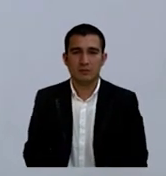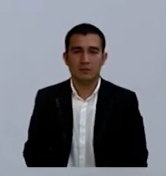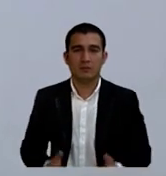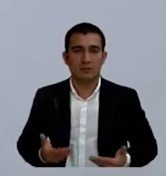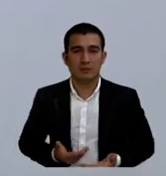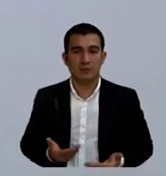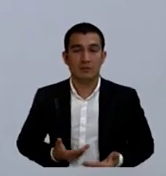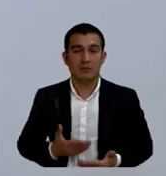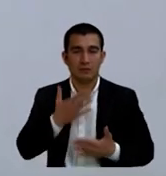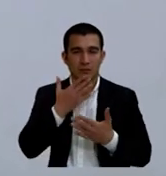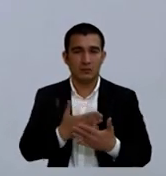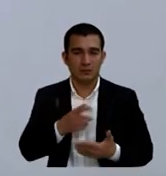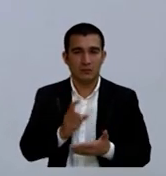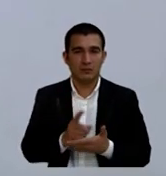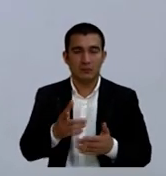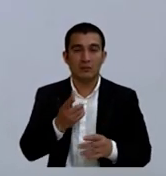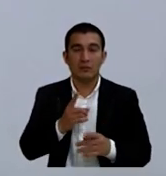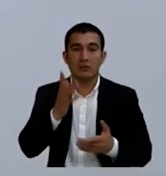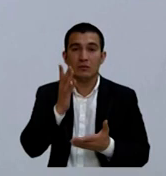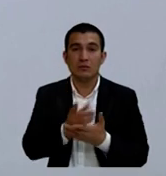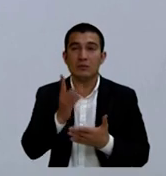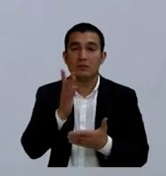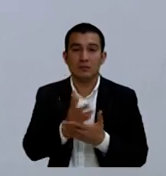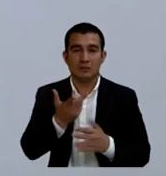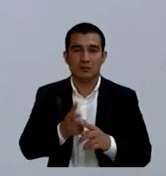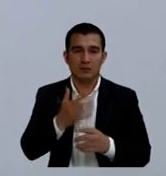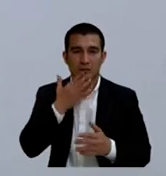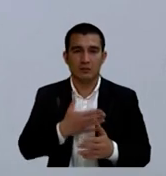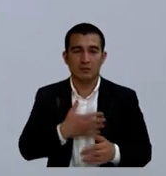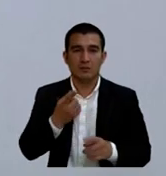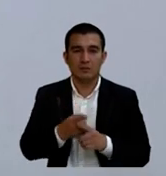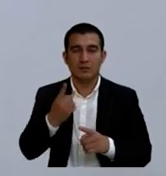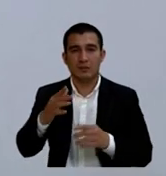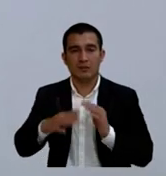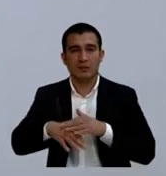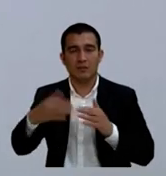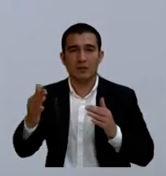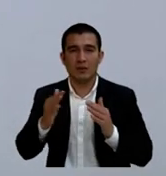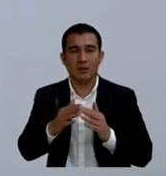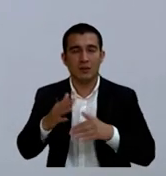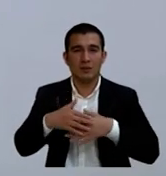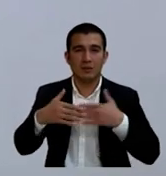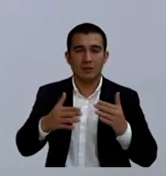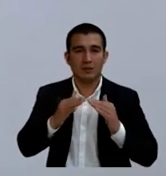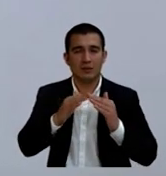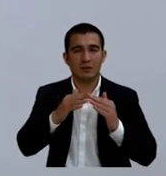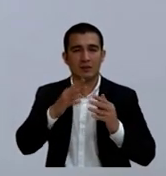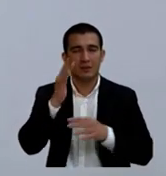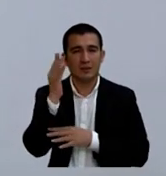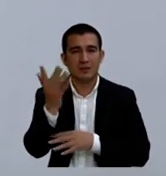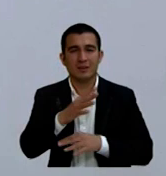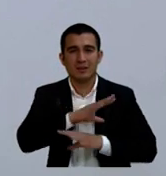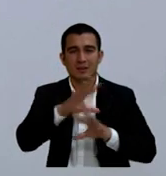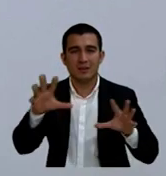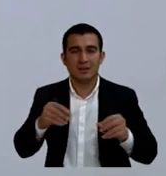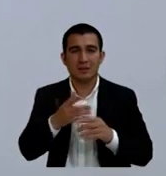Hayotni sev, borligicha sev. Bir yon kulba, bir yon qal'alar. Osmonlarning